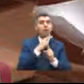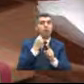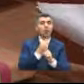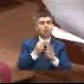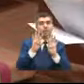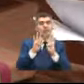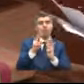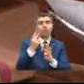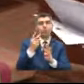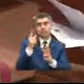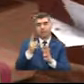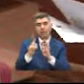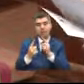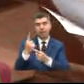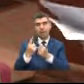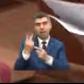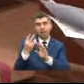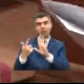الماضي.